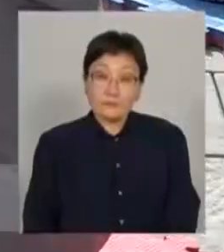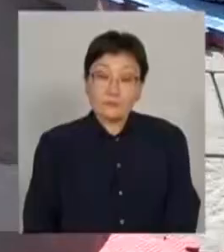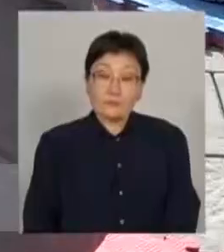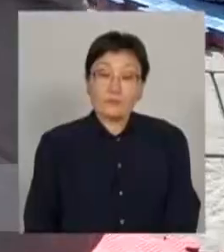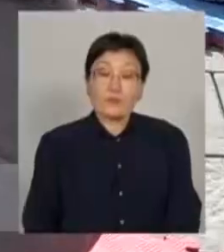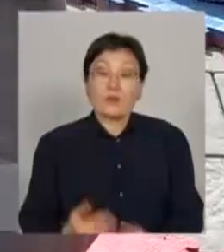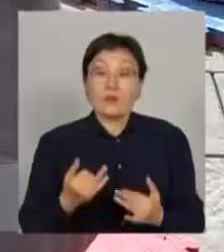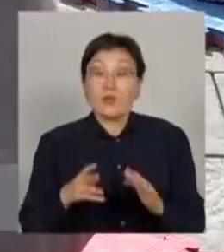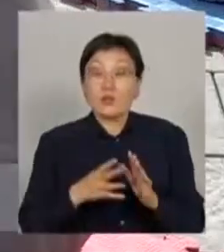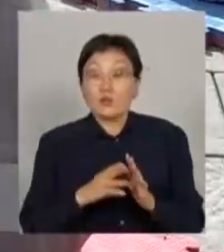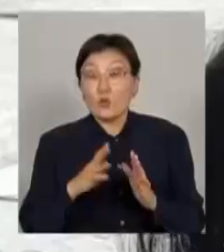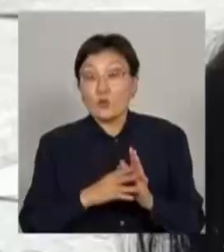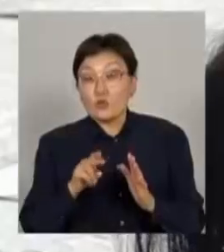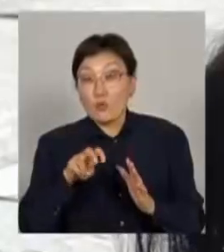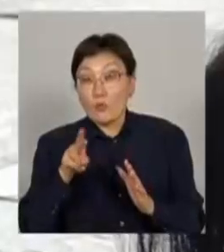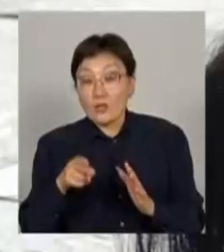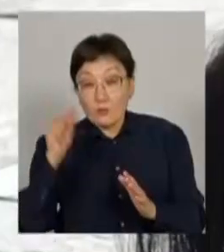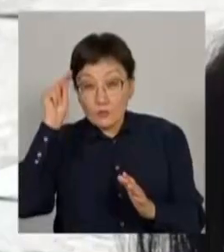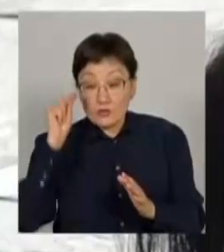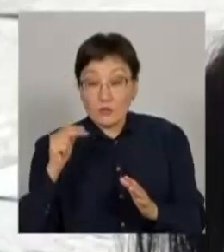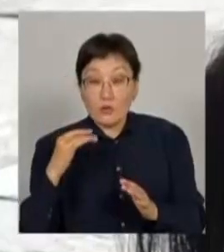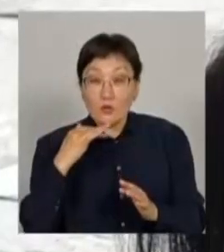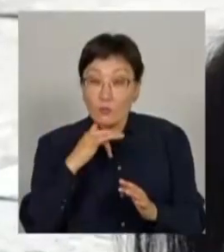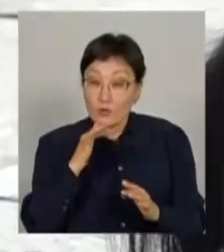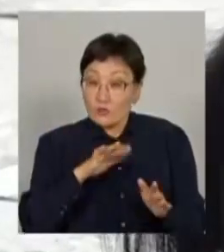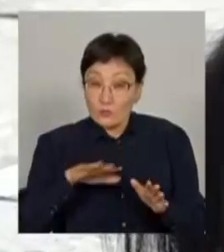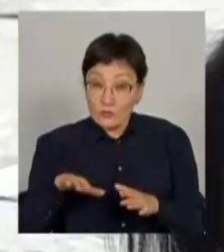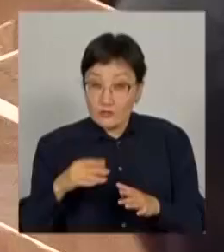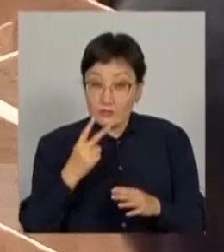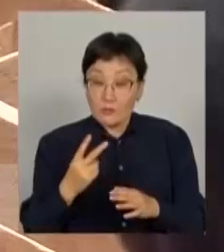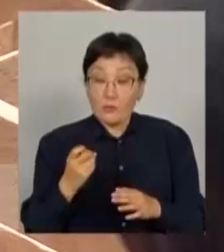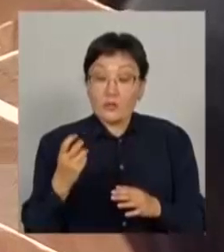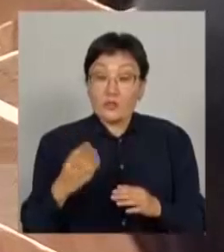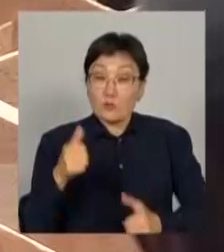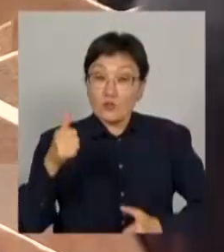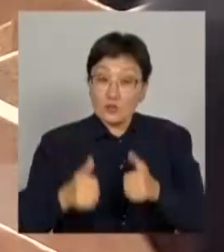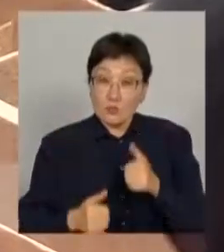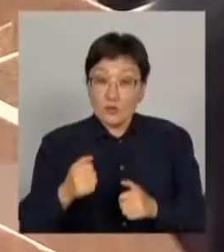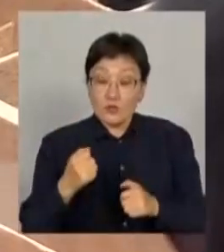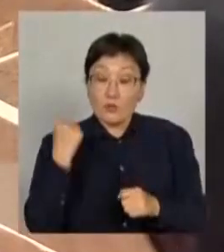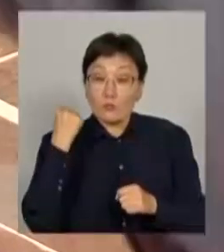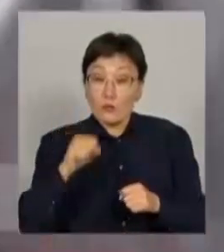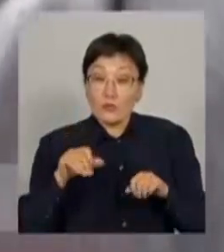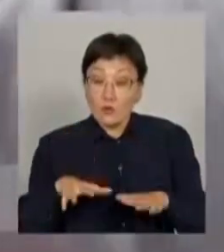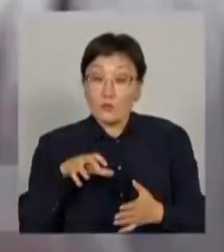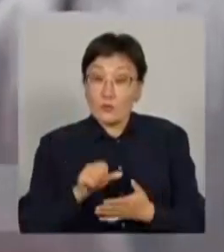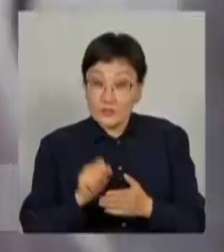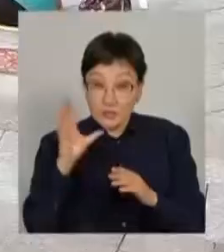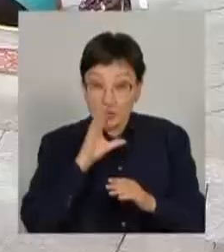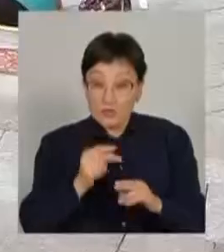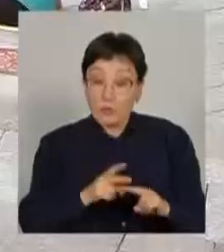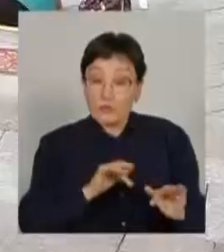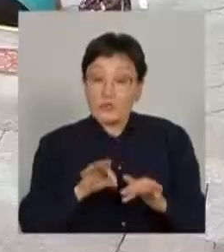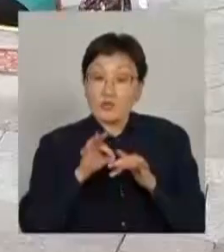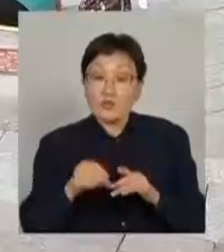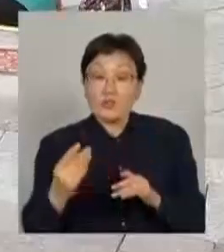Дания Нұраның тоғызқұмалақ ойынын үйреніп жүргеніне көп бола қоймаған. Соған қарамастан бірнеше жарыстан жүлделі орын алып үлгерген. Осы іс-шара өтеді